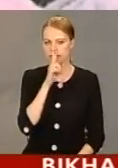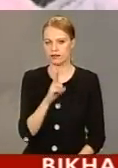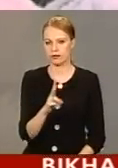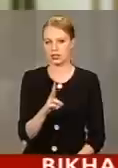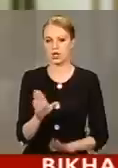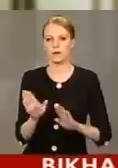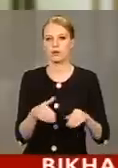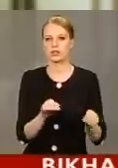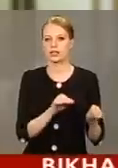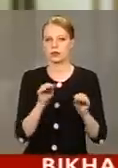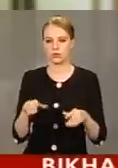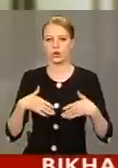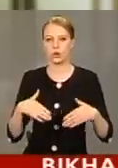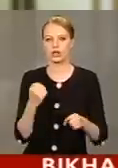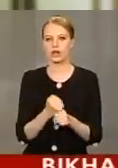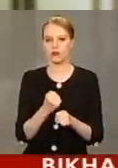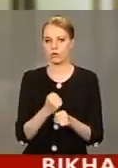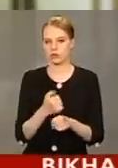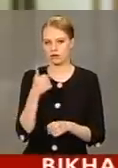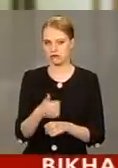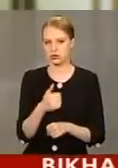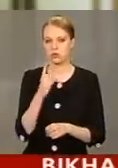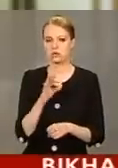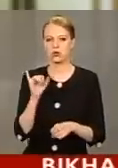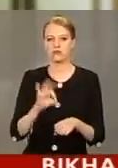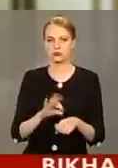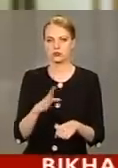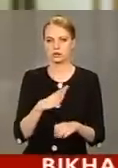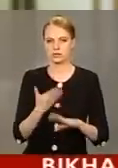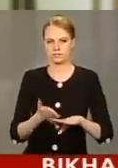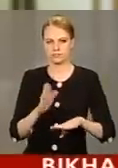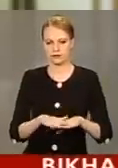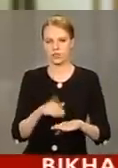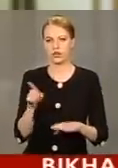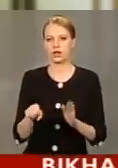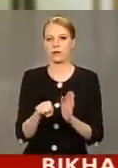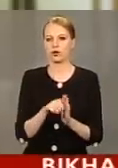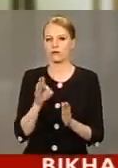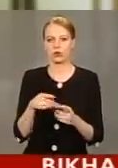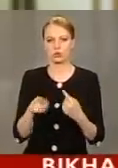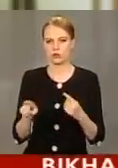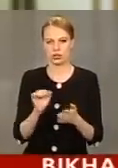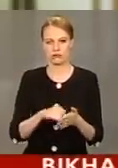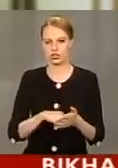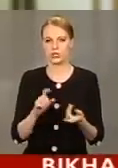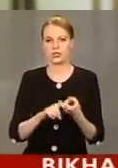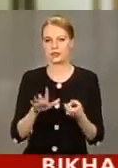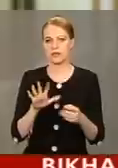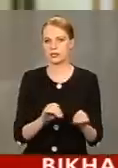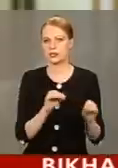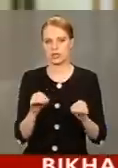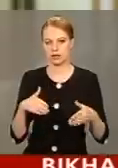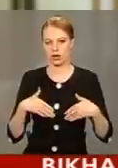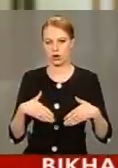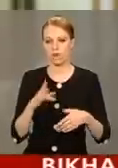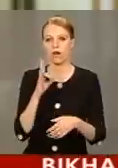2 місяці. Після трансплантації легкі працювали ідеально, але пацієнтка була ісходно тяжела. Погибла вона, к сожалению, других причин, не зв'язаних з трансплантацією